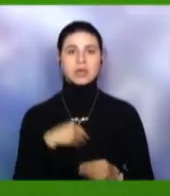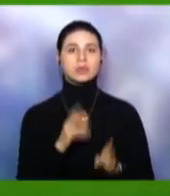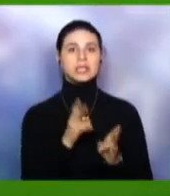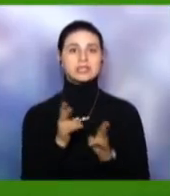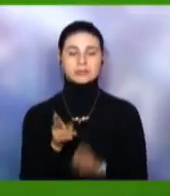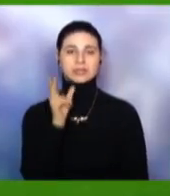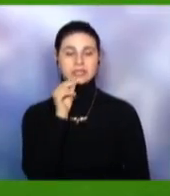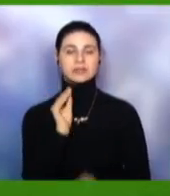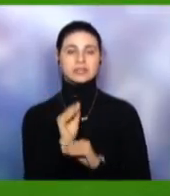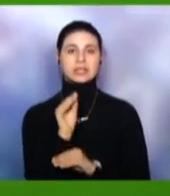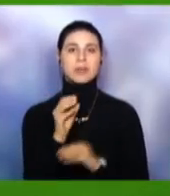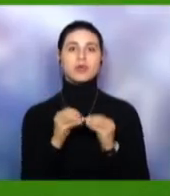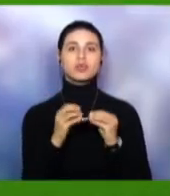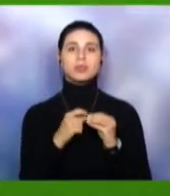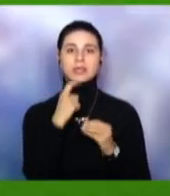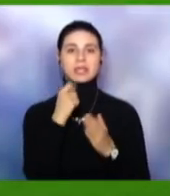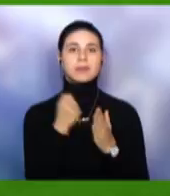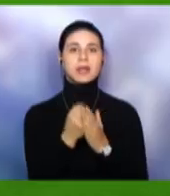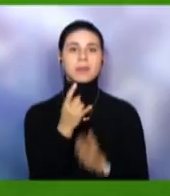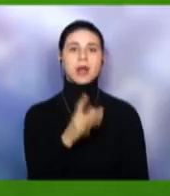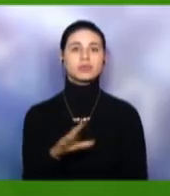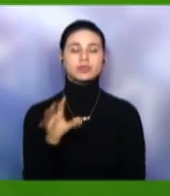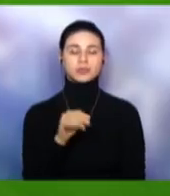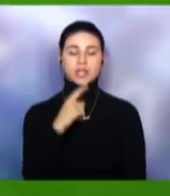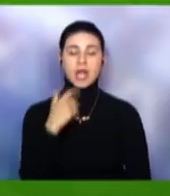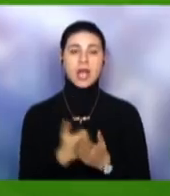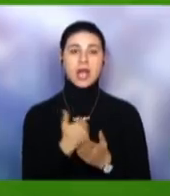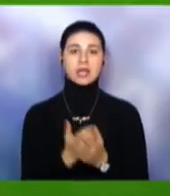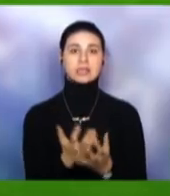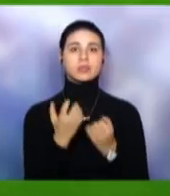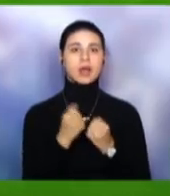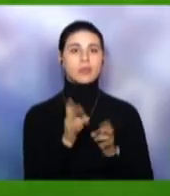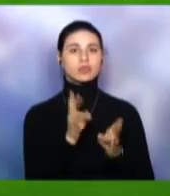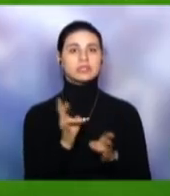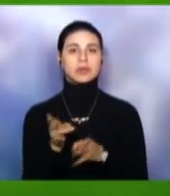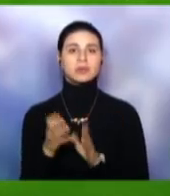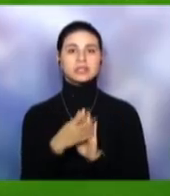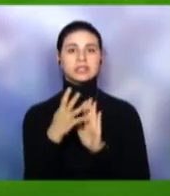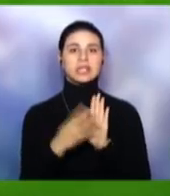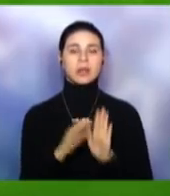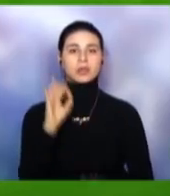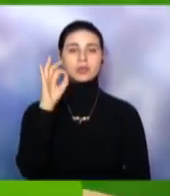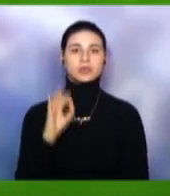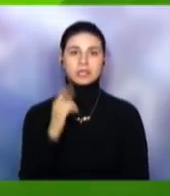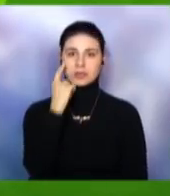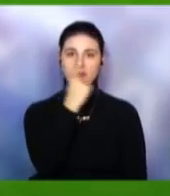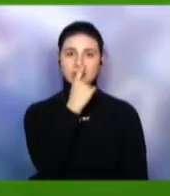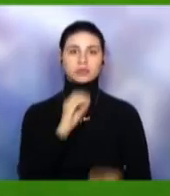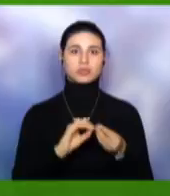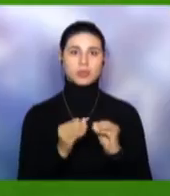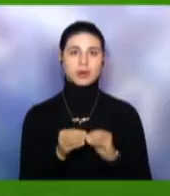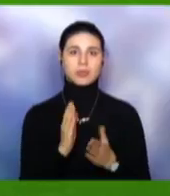იზრდება. 15 წლამდე ასაკის ბავშვებში ახალ წელს მიღებული ტრავმების 19% თვალის